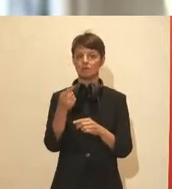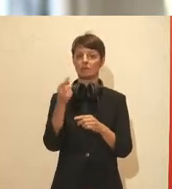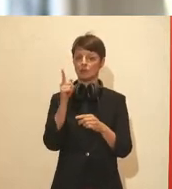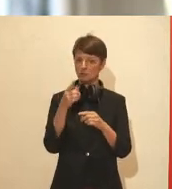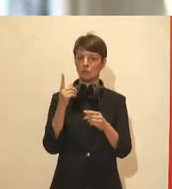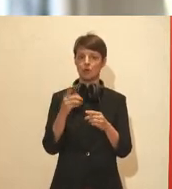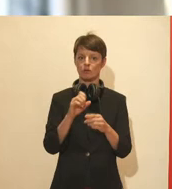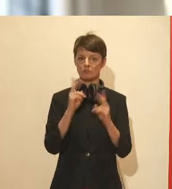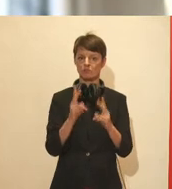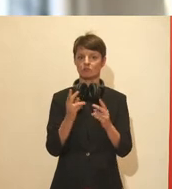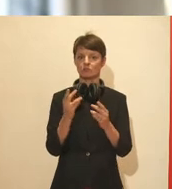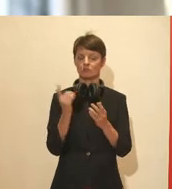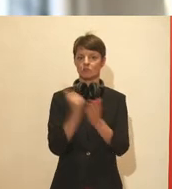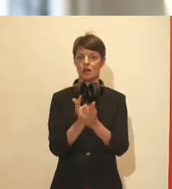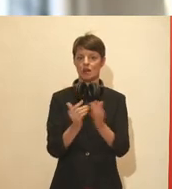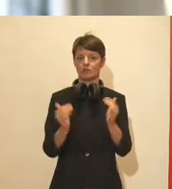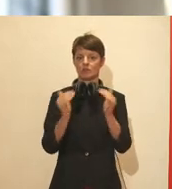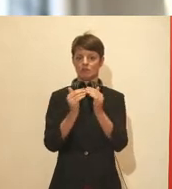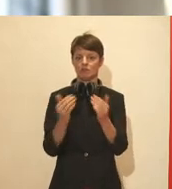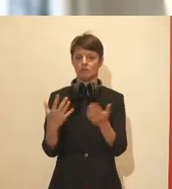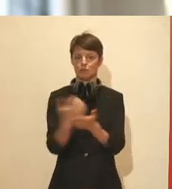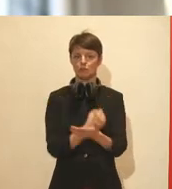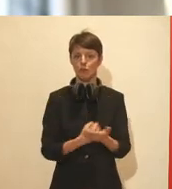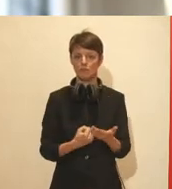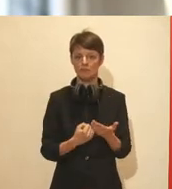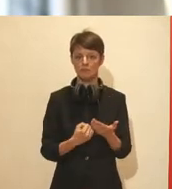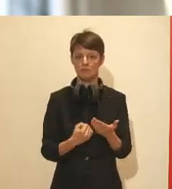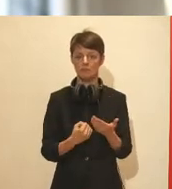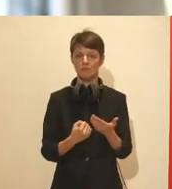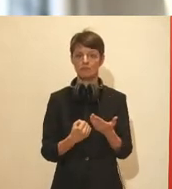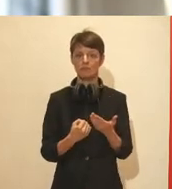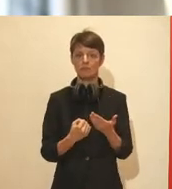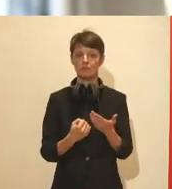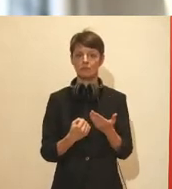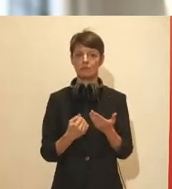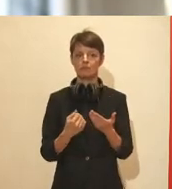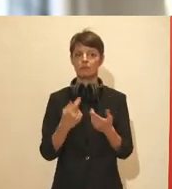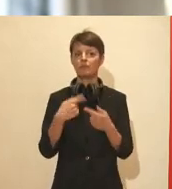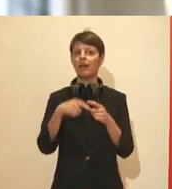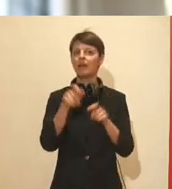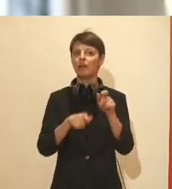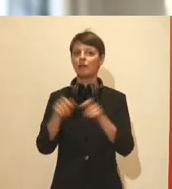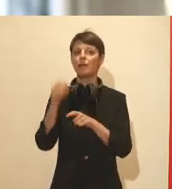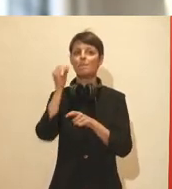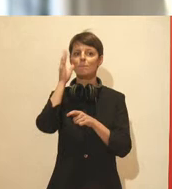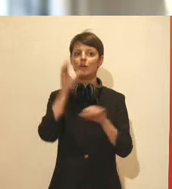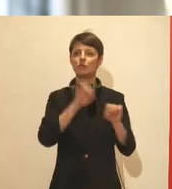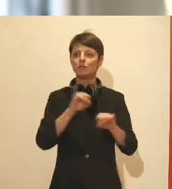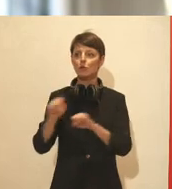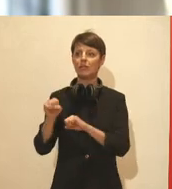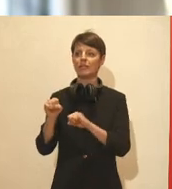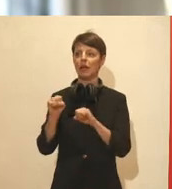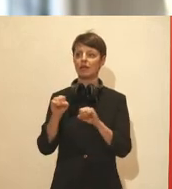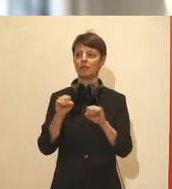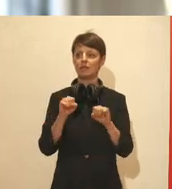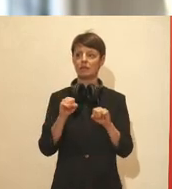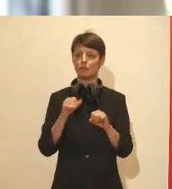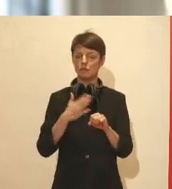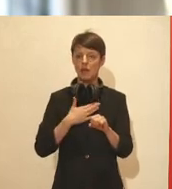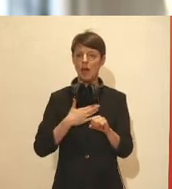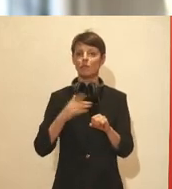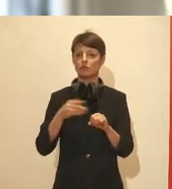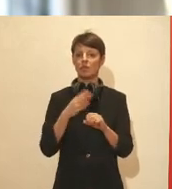das wird ja auch irgendwann alle leute an die bildungsmöglichkeiten zu nutzen um aufstieg zu